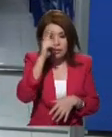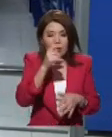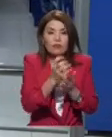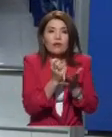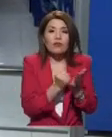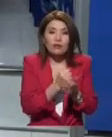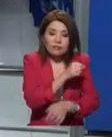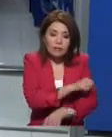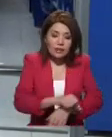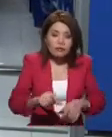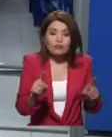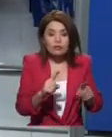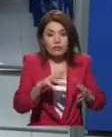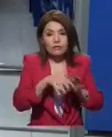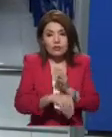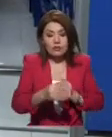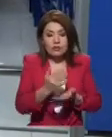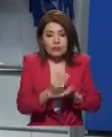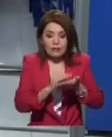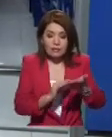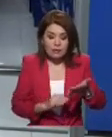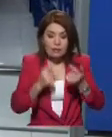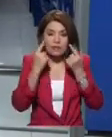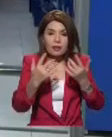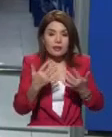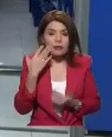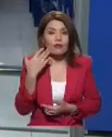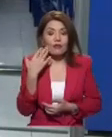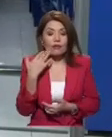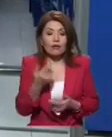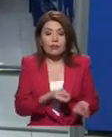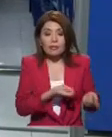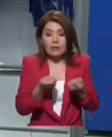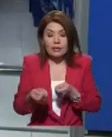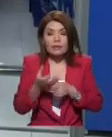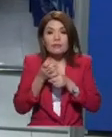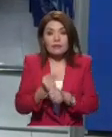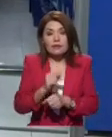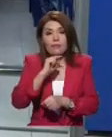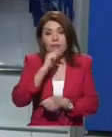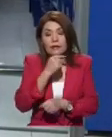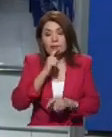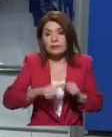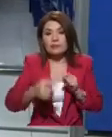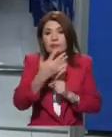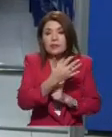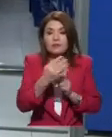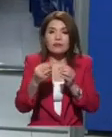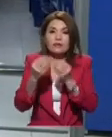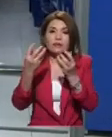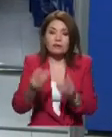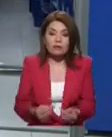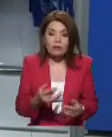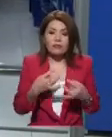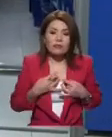мекенжай ақпараттары беріледі. Бәрі ыңғайлы және түсінікті деп ойлаймыз. Біз жеткізу уақытын неғұрлым тездетіп 5-10 күнде белгіледік. Бірақ осындай